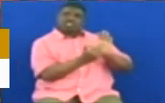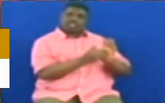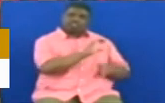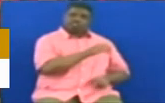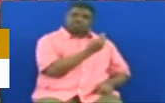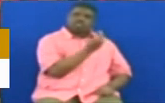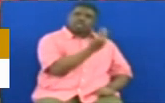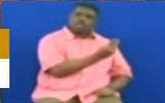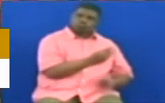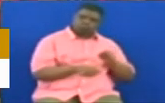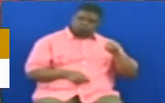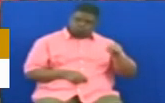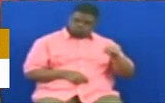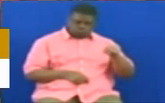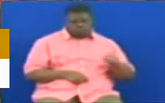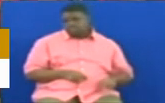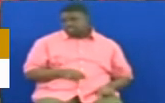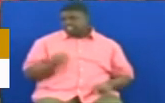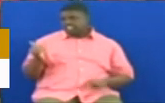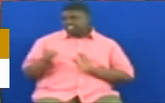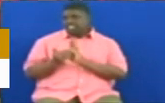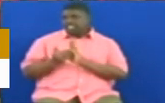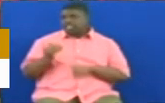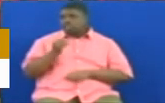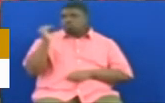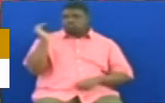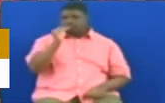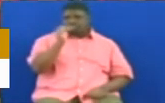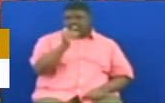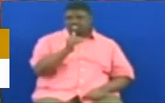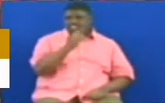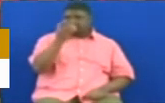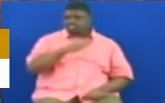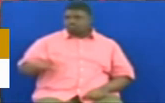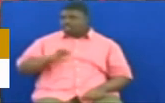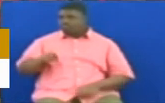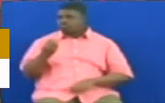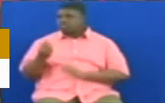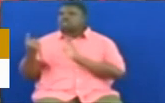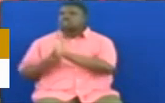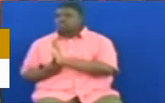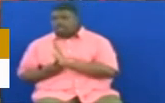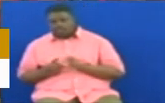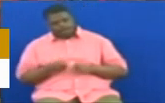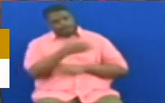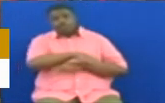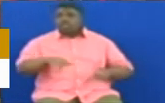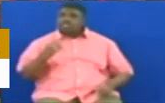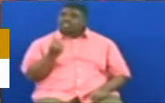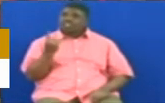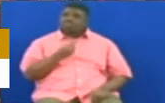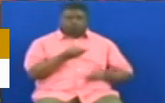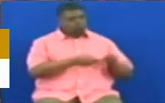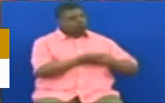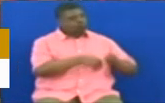Mercantile Shipping Act 2003, sheria ya usafiri wa bahari Zanzibar 2006, sheria ya maji ya kitaifa ukanda wa uchumi